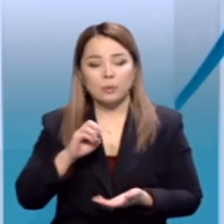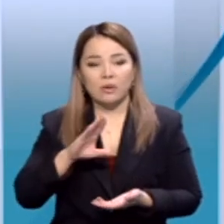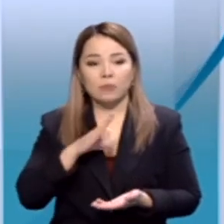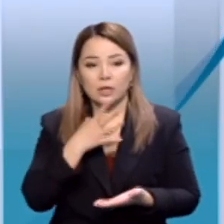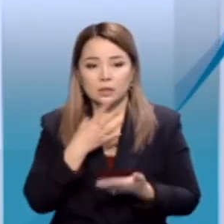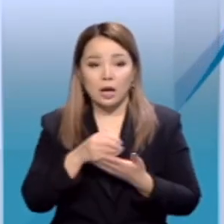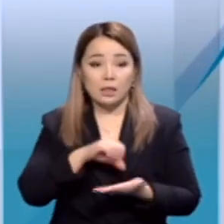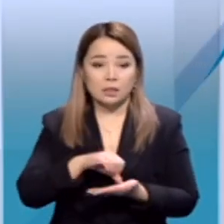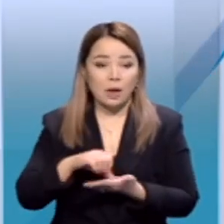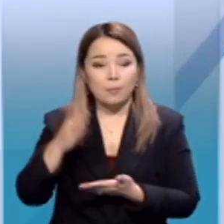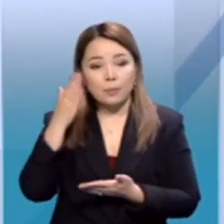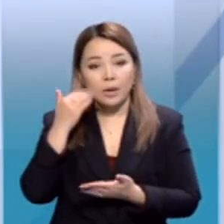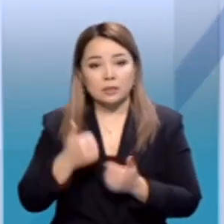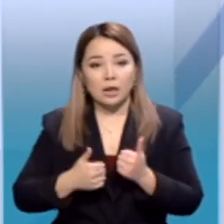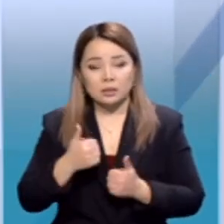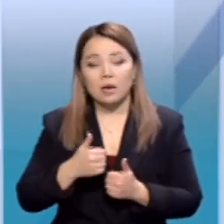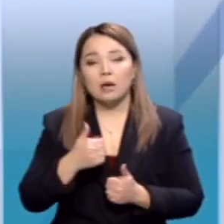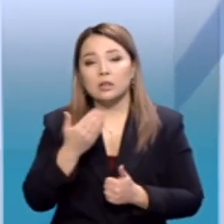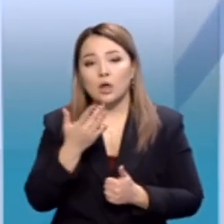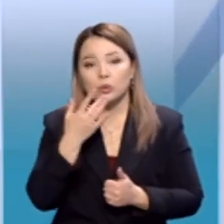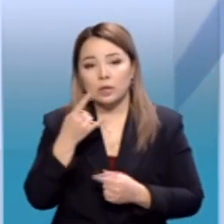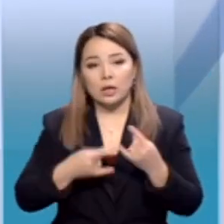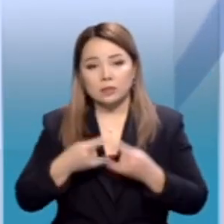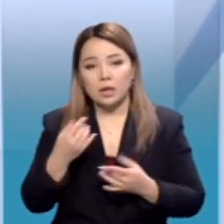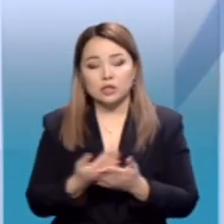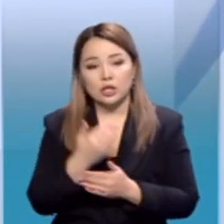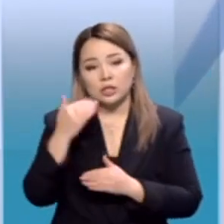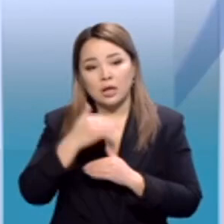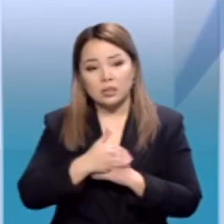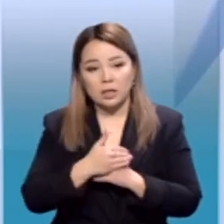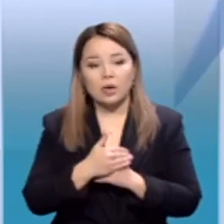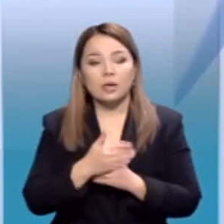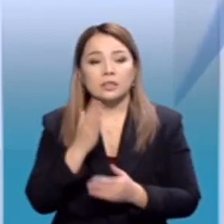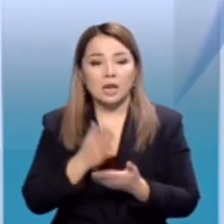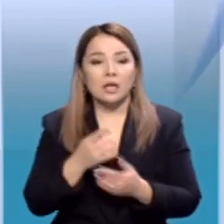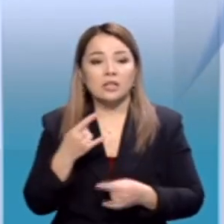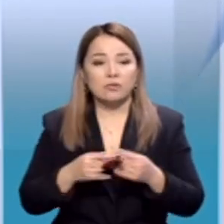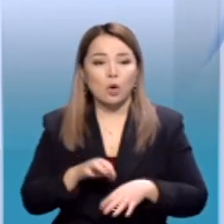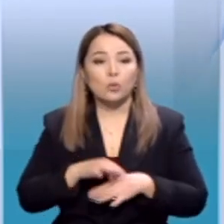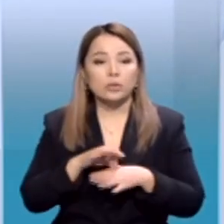қатысады. Пікірсайыс Қазақстан ұлттық арнасының кешкі жаңалықтарынан кейін тікелей эфирде өтеді.